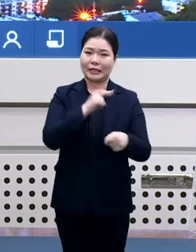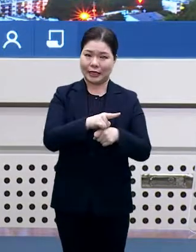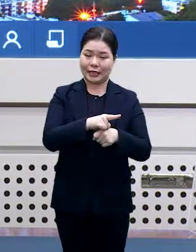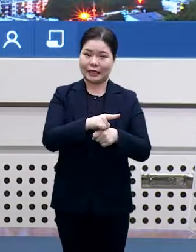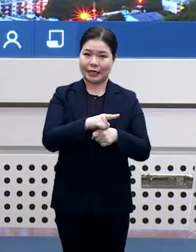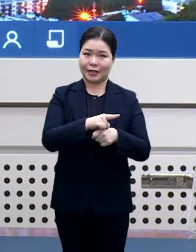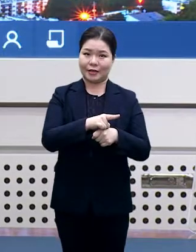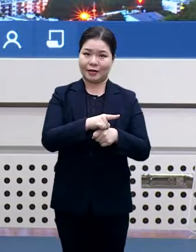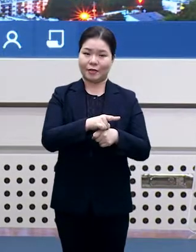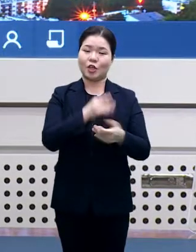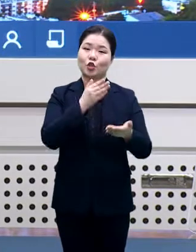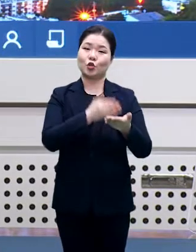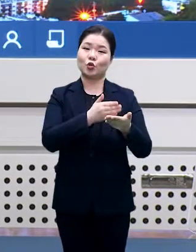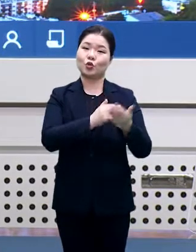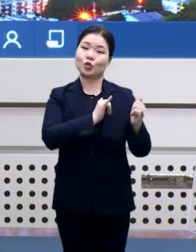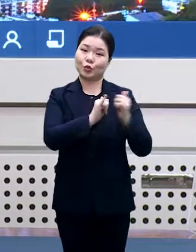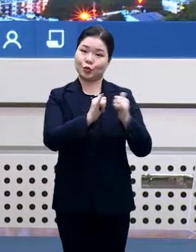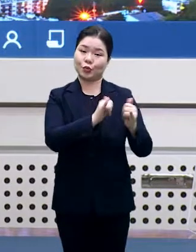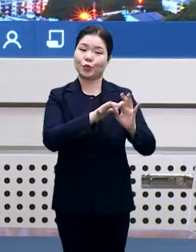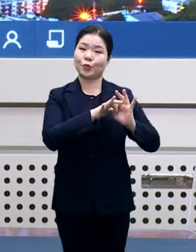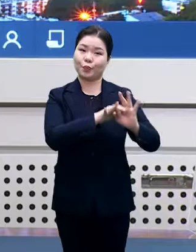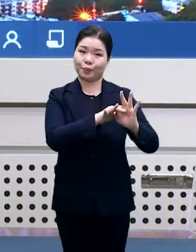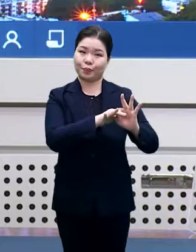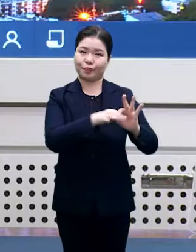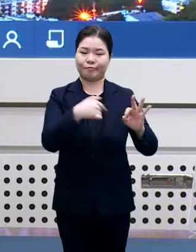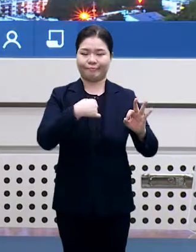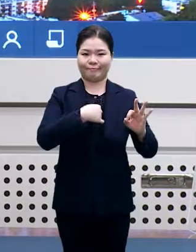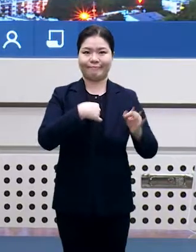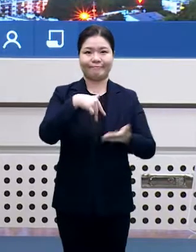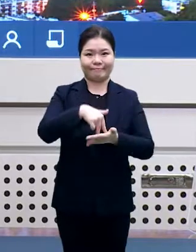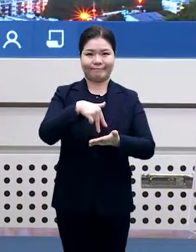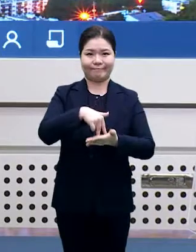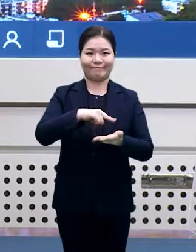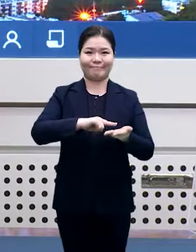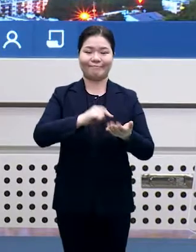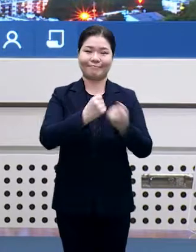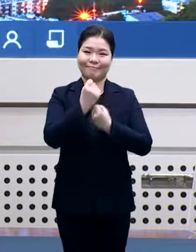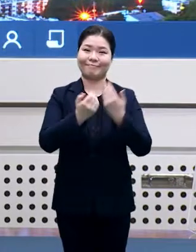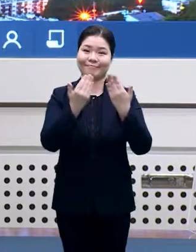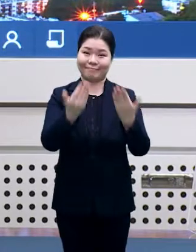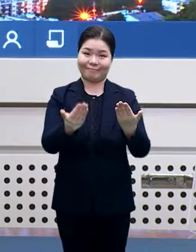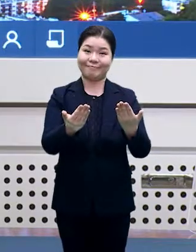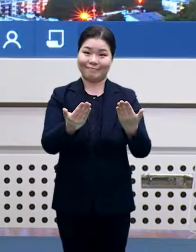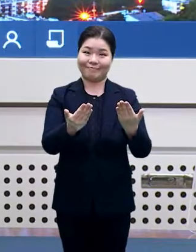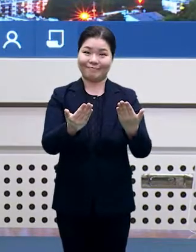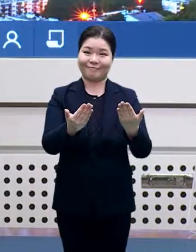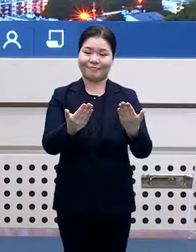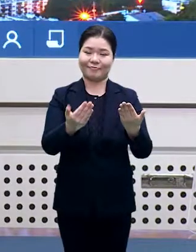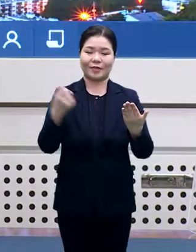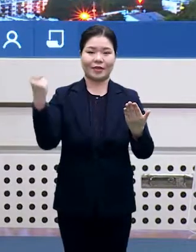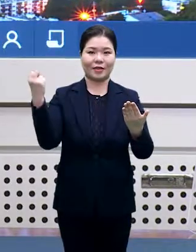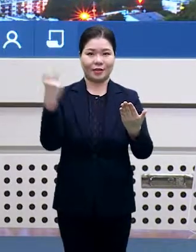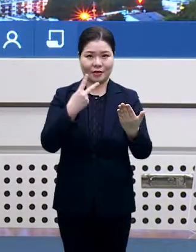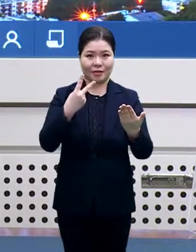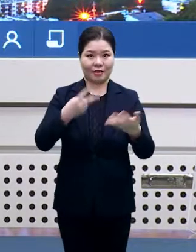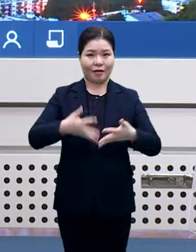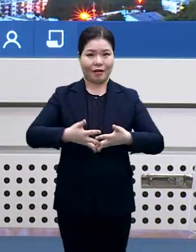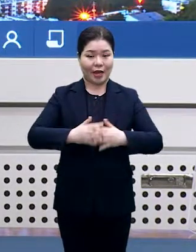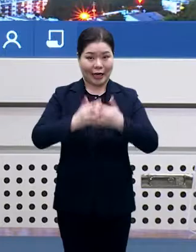저는 이미 언론 인터뷰를 통해서 제 입장을 밝혀드렸습니다만은